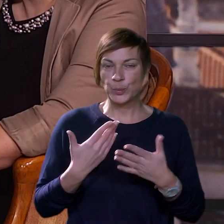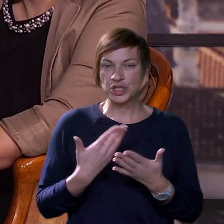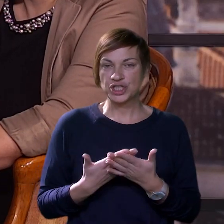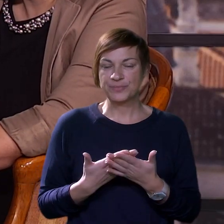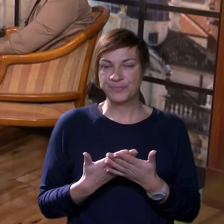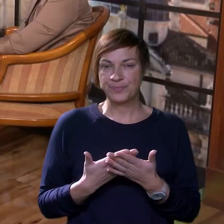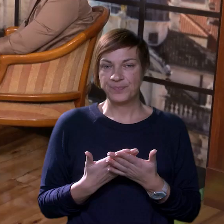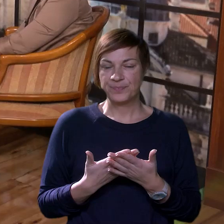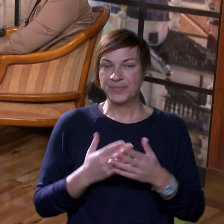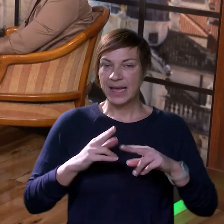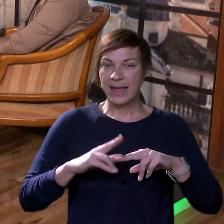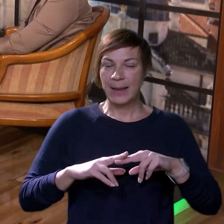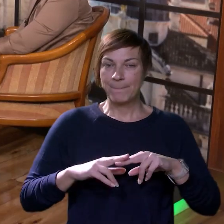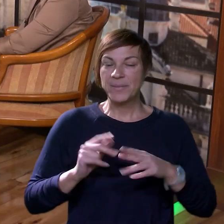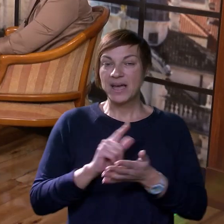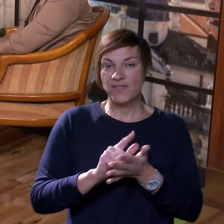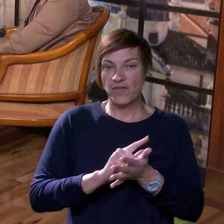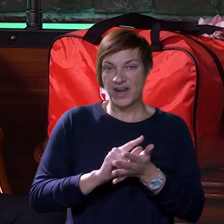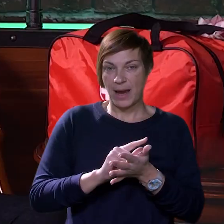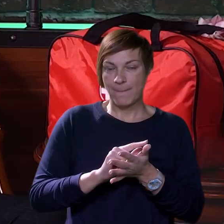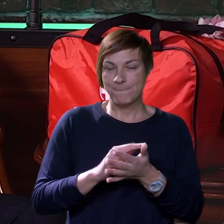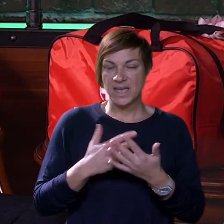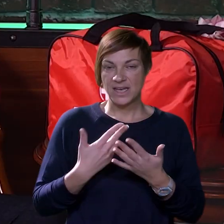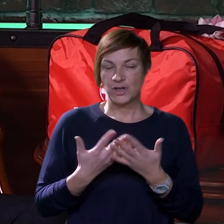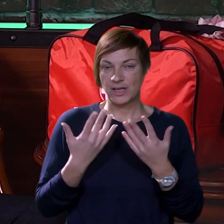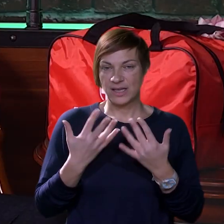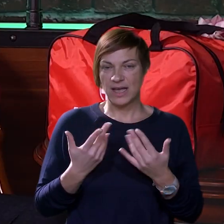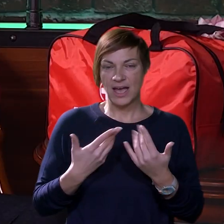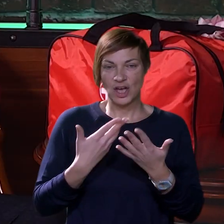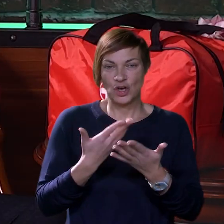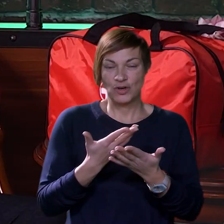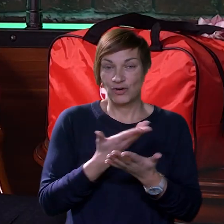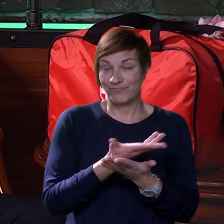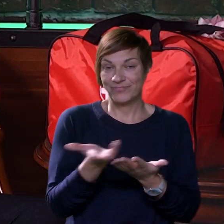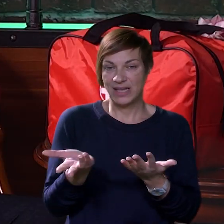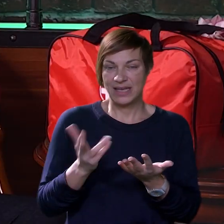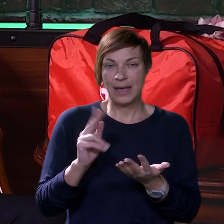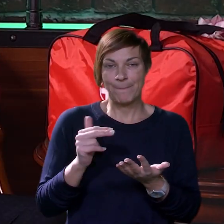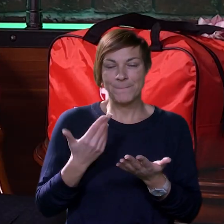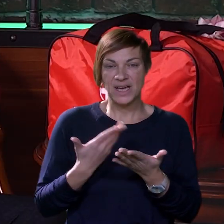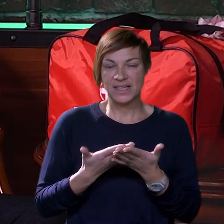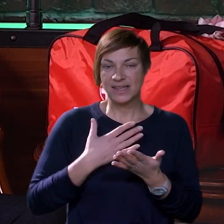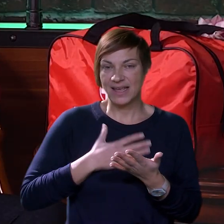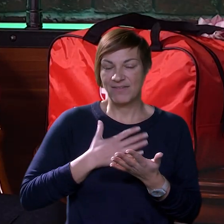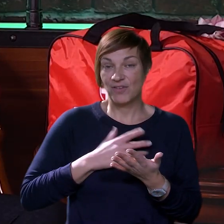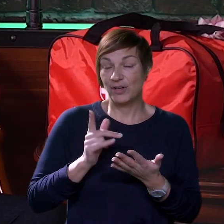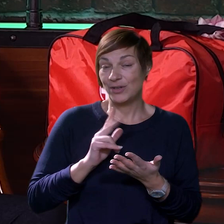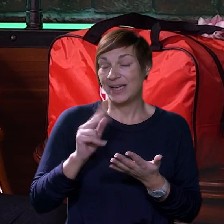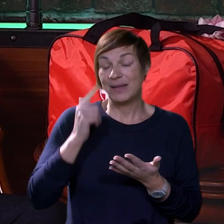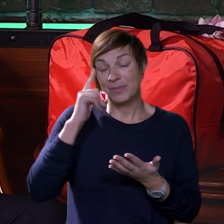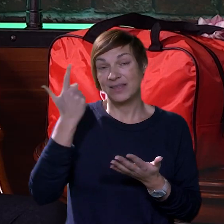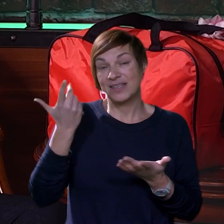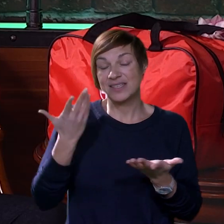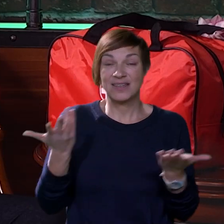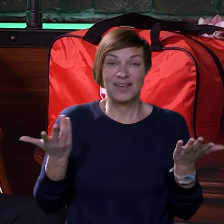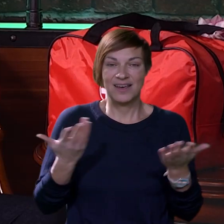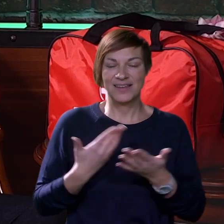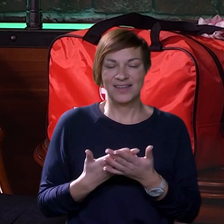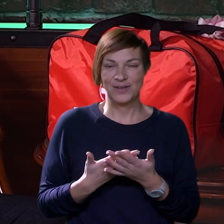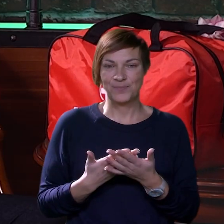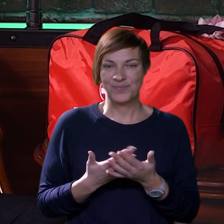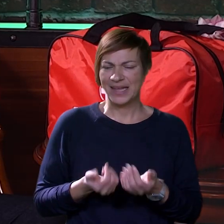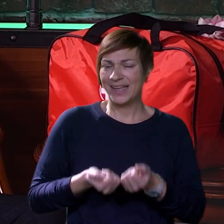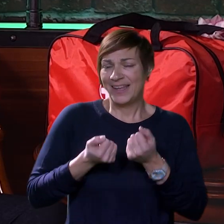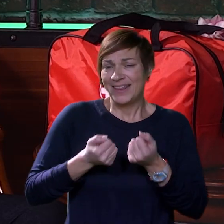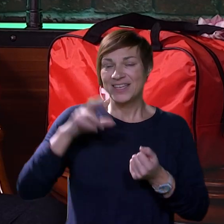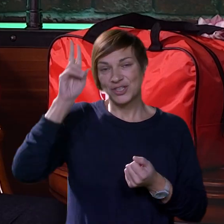to je, točno. I prava i pravovremena. Jel? Jer ukoliko vi imate volju, a nemate znanja, a ne